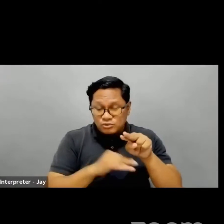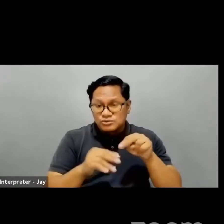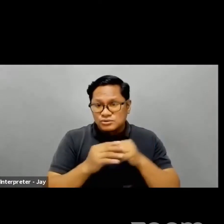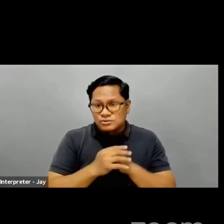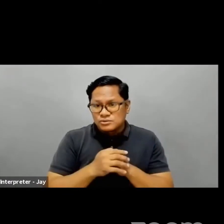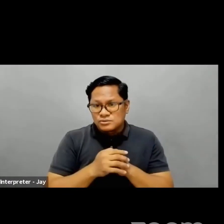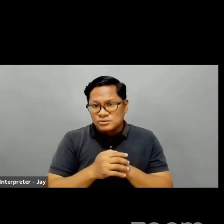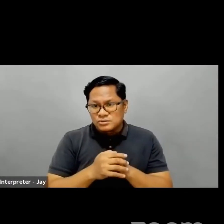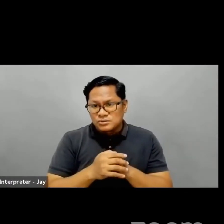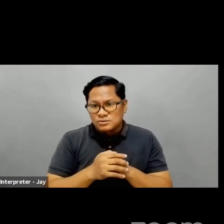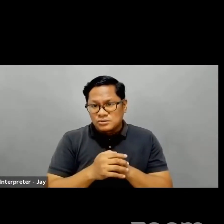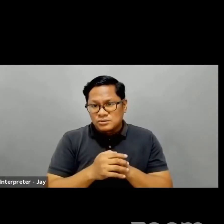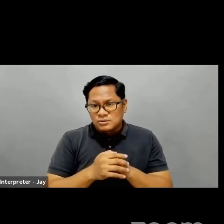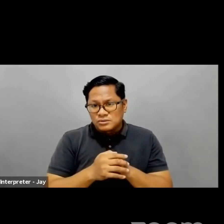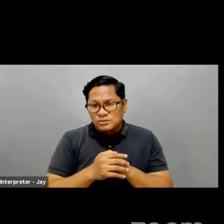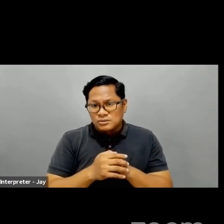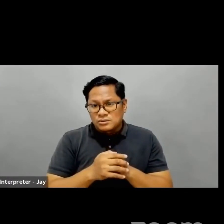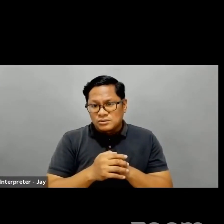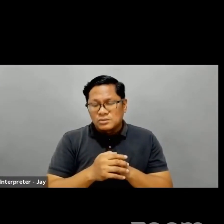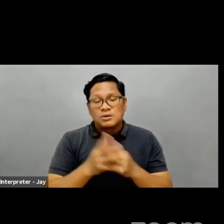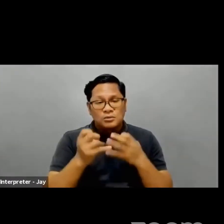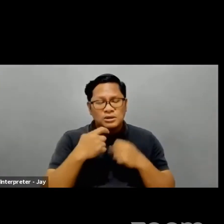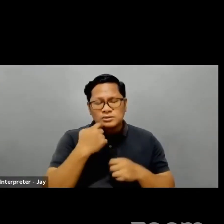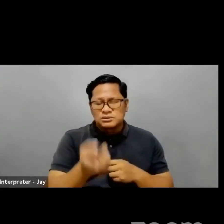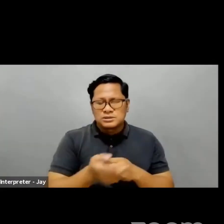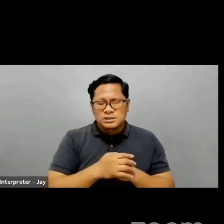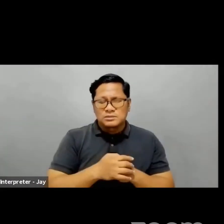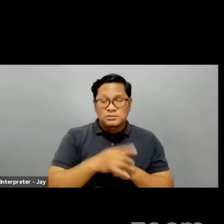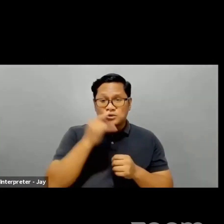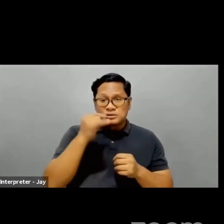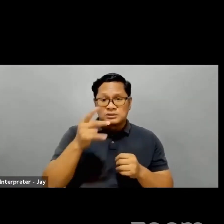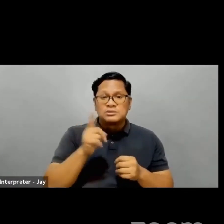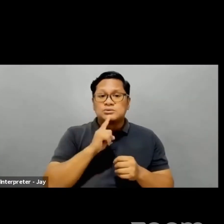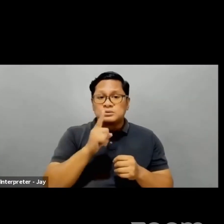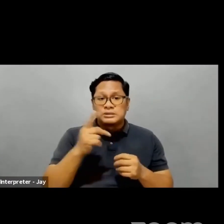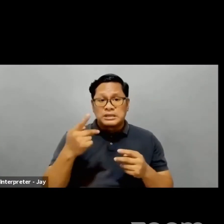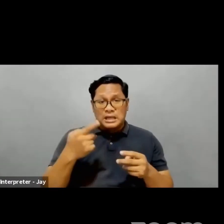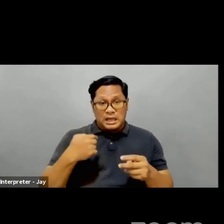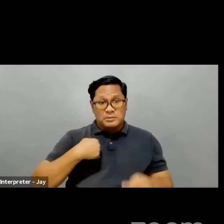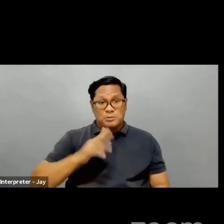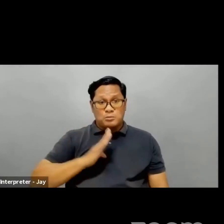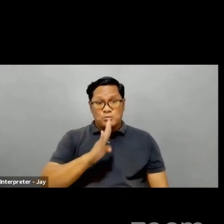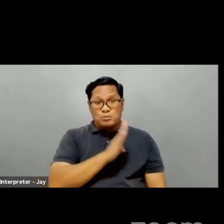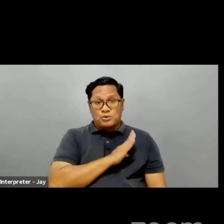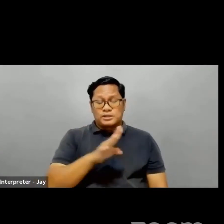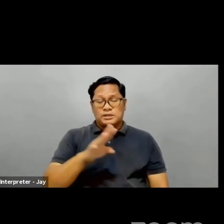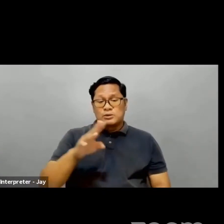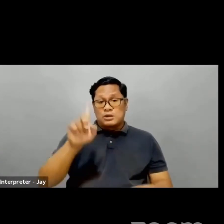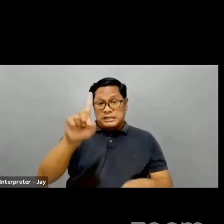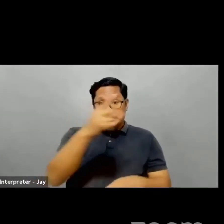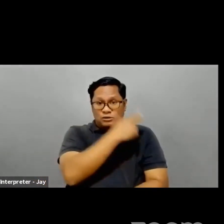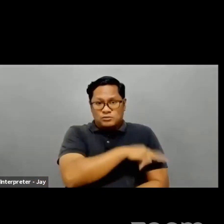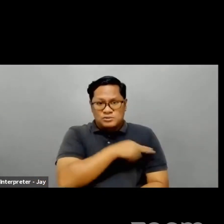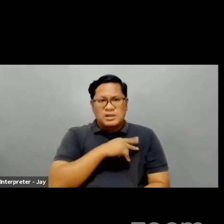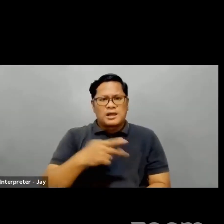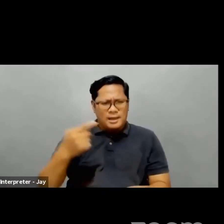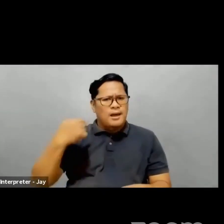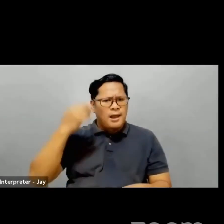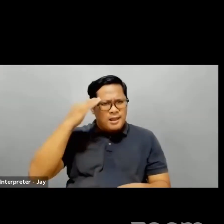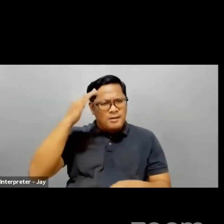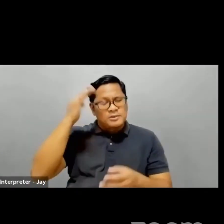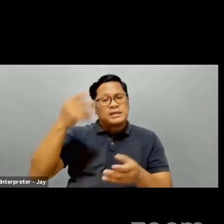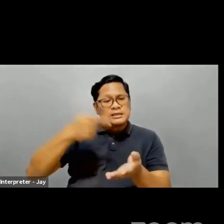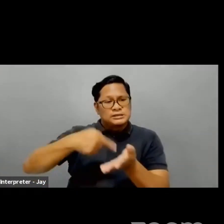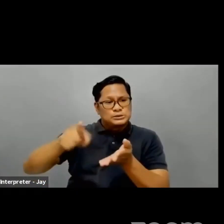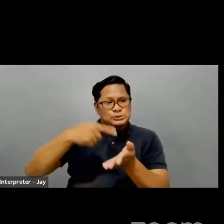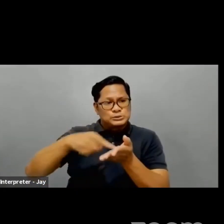no? At gusto ko lang banggitin, no? Kasi nasa board din ako ng isang ospital at alam ko nagbabayad kami ng sapat